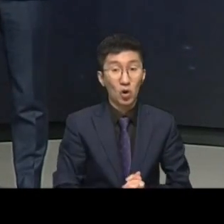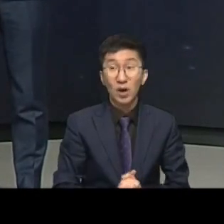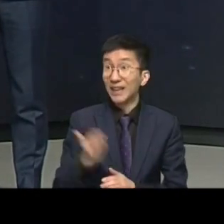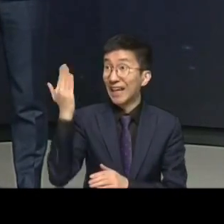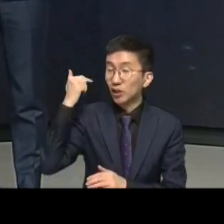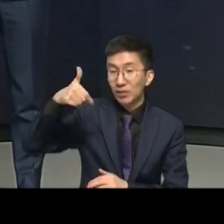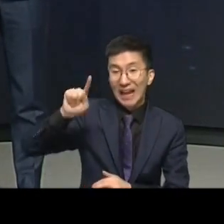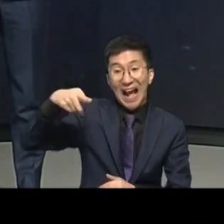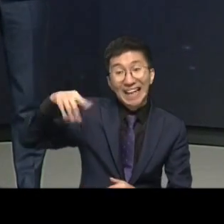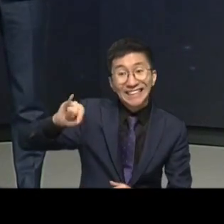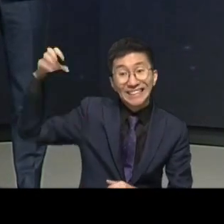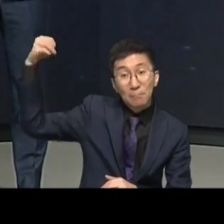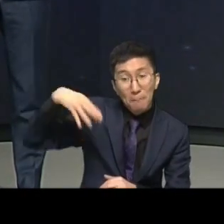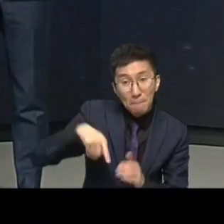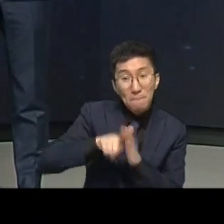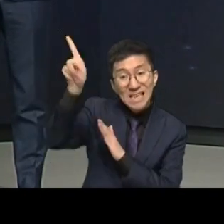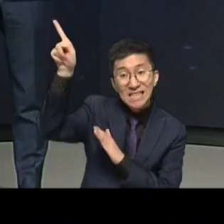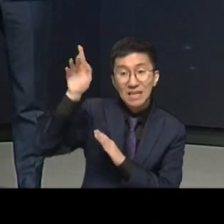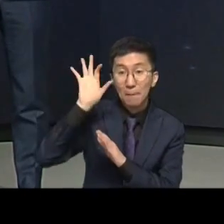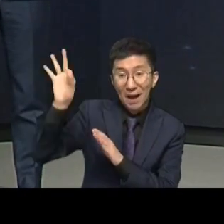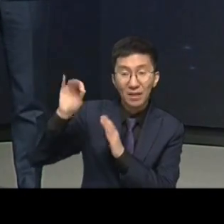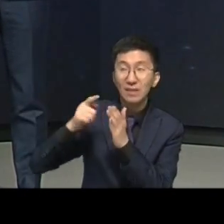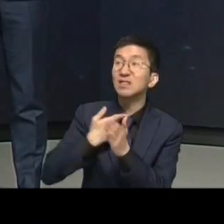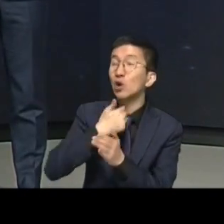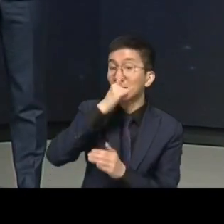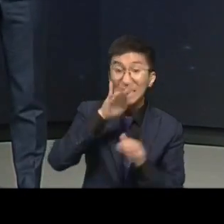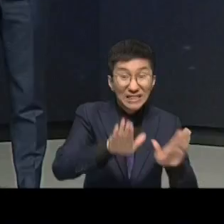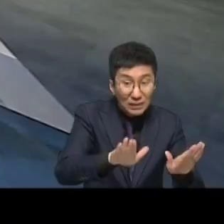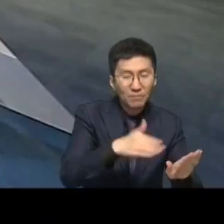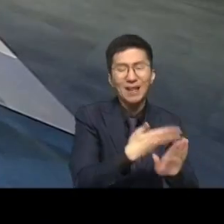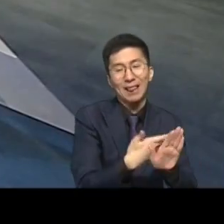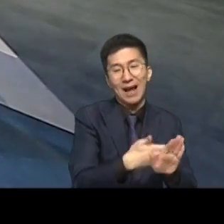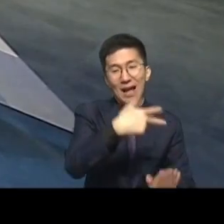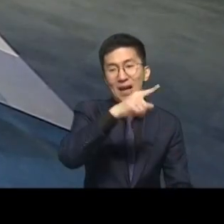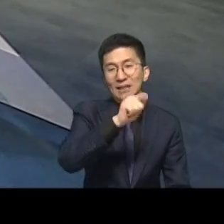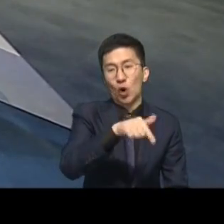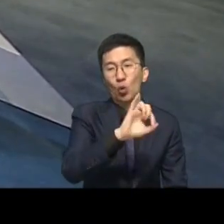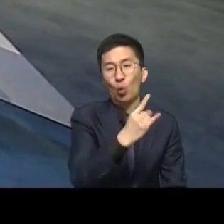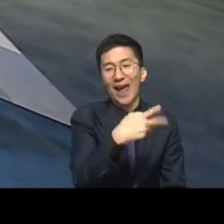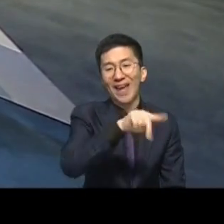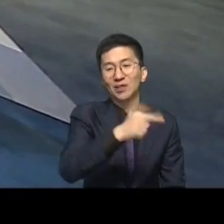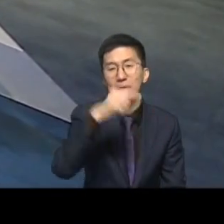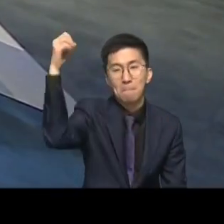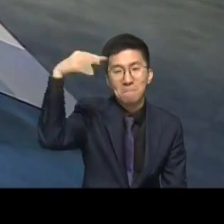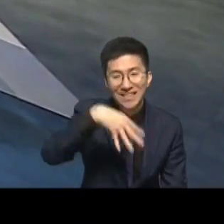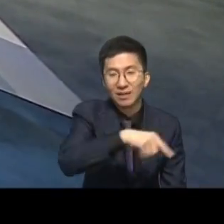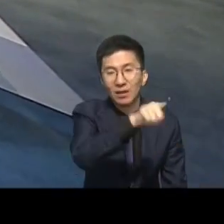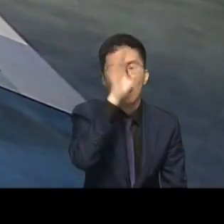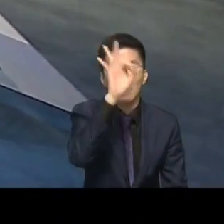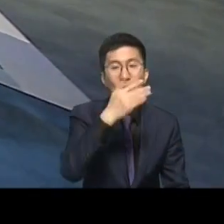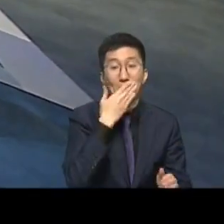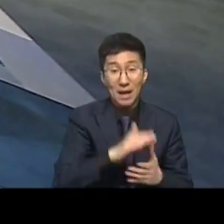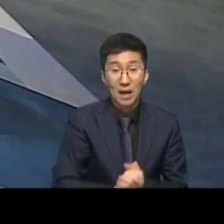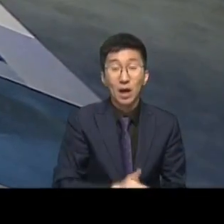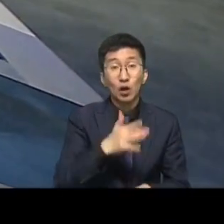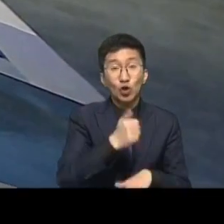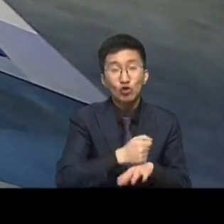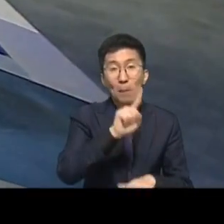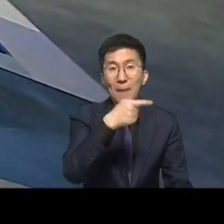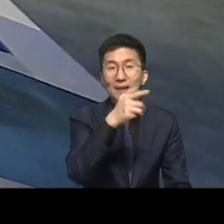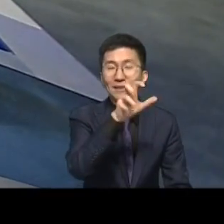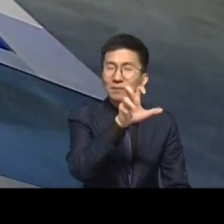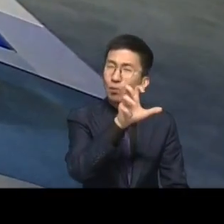가시광선을 관찰했다면 제임스 웹은 적외선을 관측합니다. 이를 통해 최대 135억 광년 떨어진 곳까지 내다볼 수